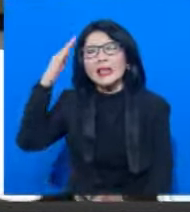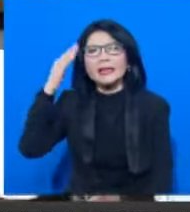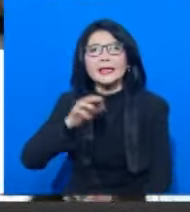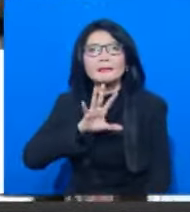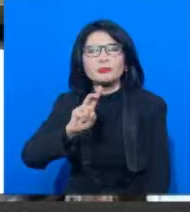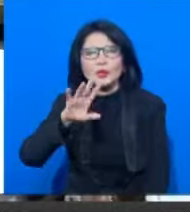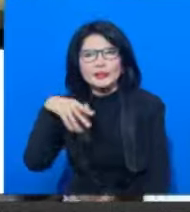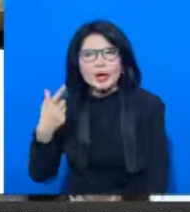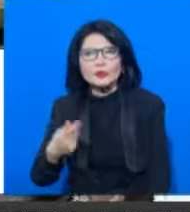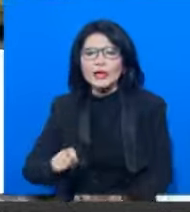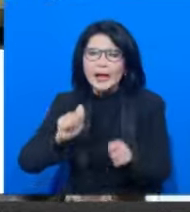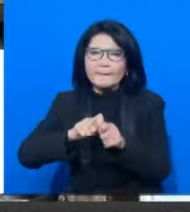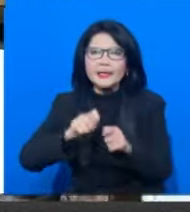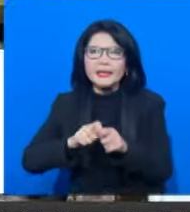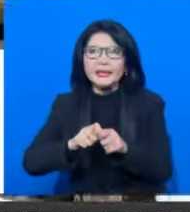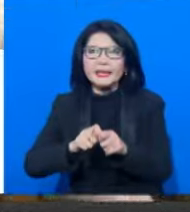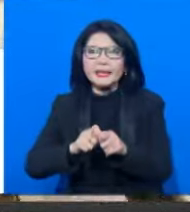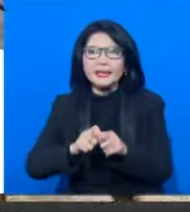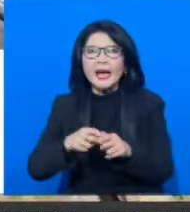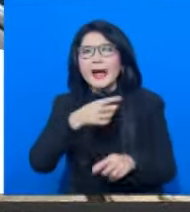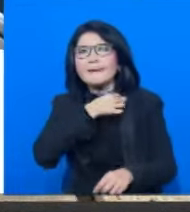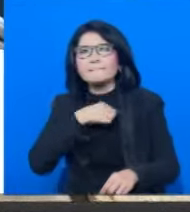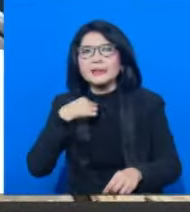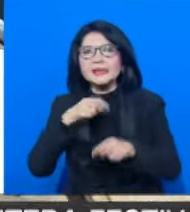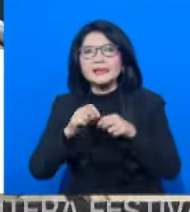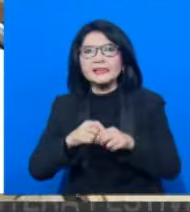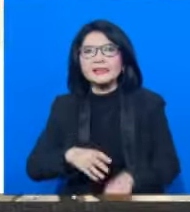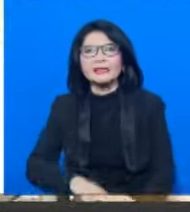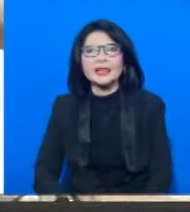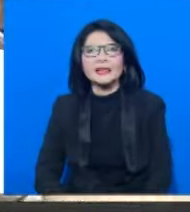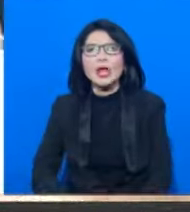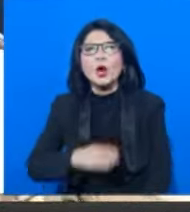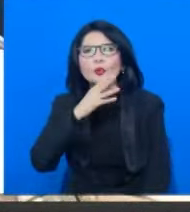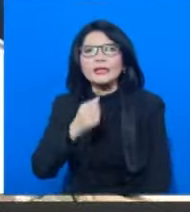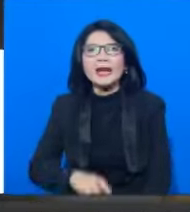merupakan seorang perajin emas, yaitu perhiasan berbahan kuningan dan tembaga.